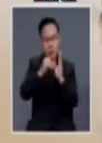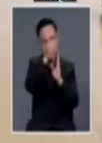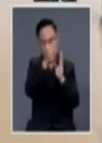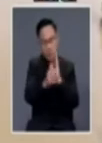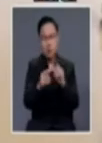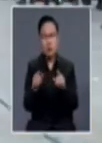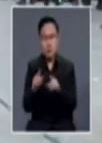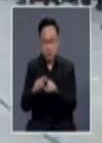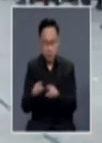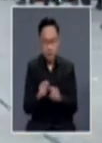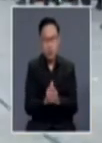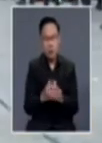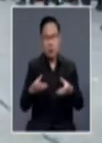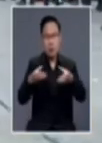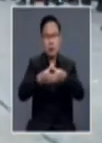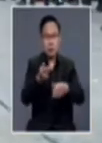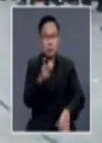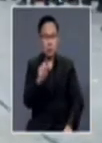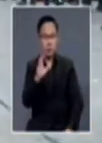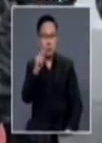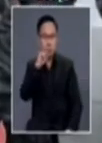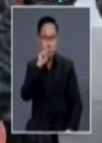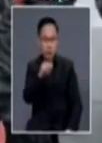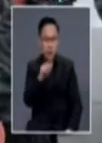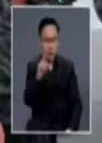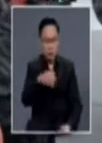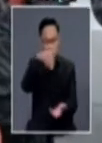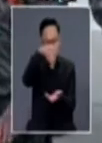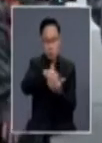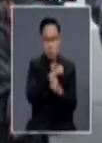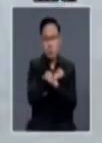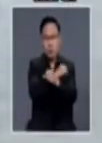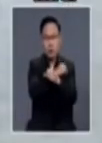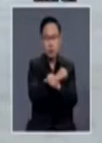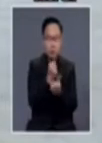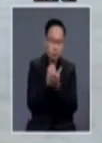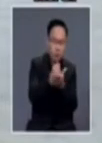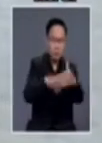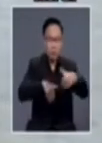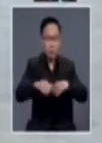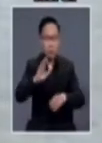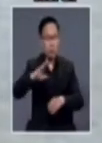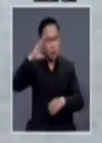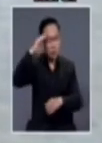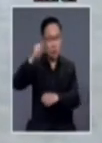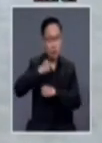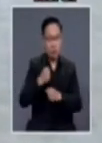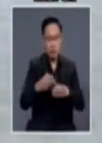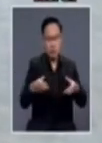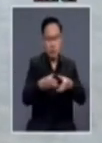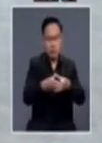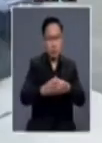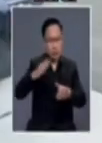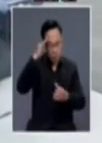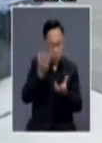างคณะรักษาความสงบแห่งชาติได้สั่งการให้ศูนย์บรรเทาสาธารณภัยกองทัพบกจัดกองร้อยช่วยเหลือประชาชนพร้อมยุท